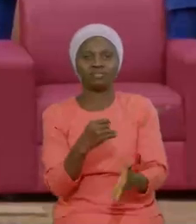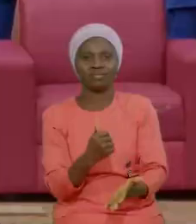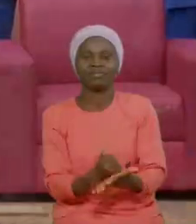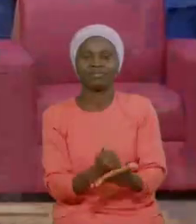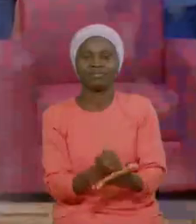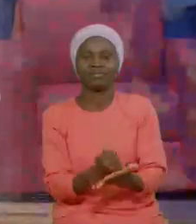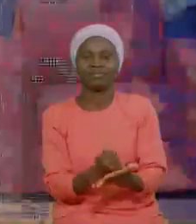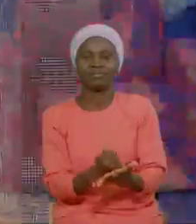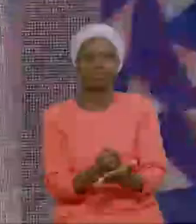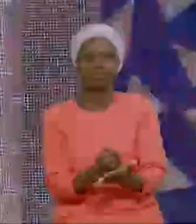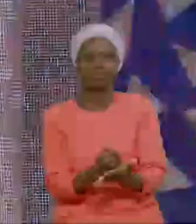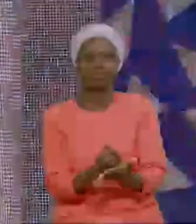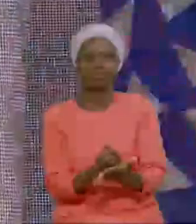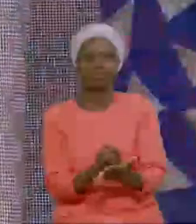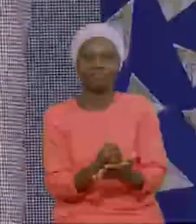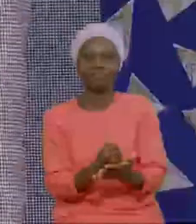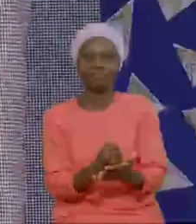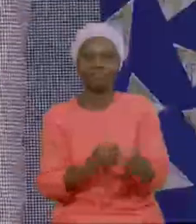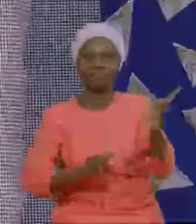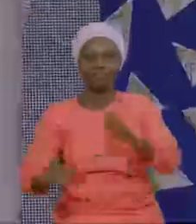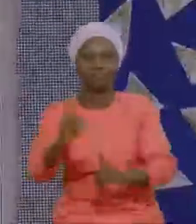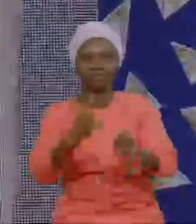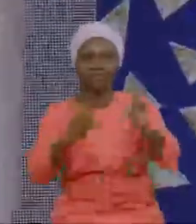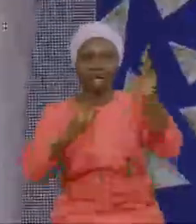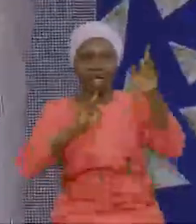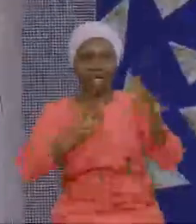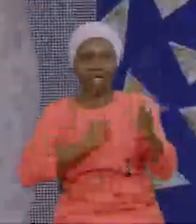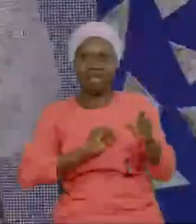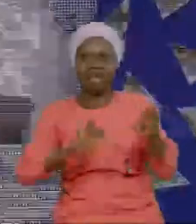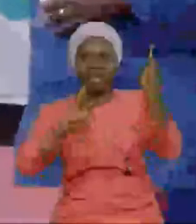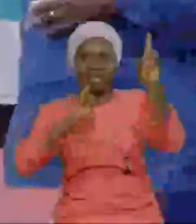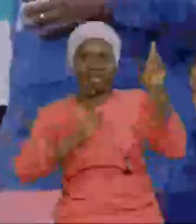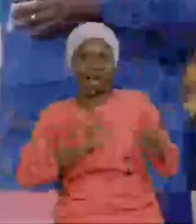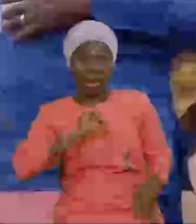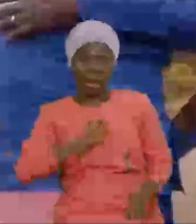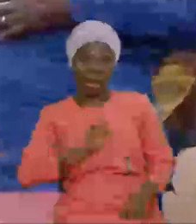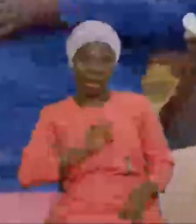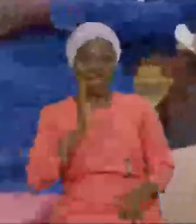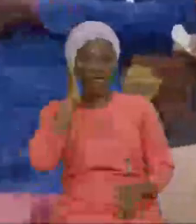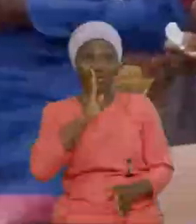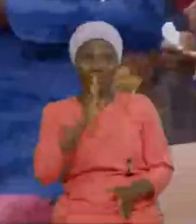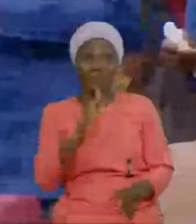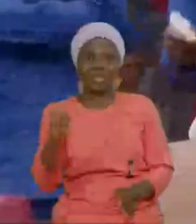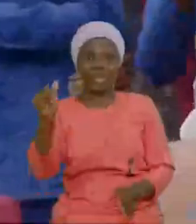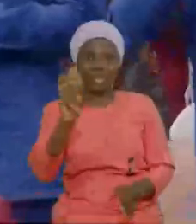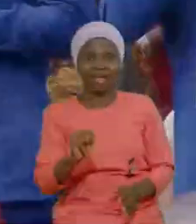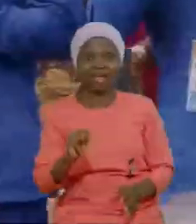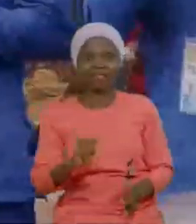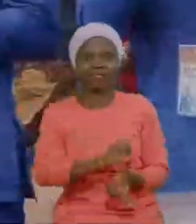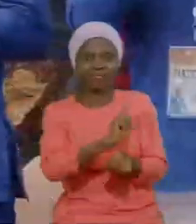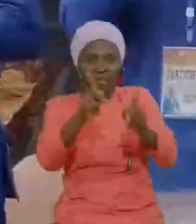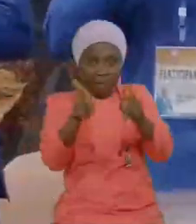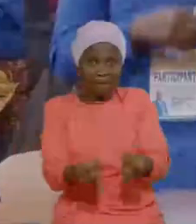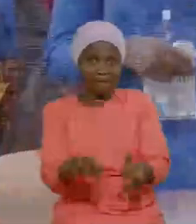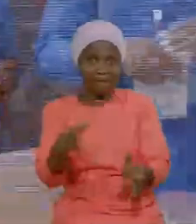Ah. Moi. Will be je serai an agent of change. Un agent de changement. Let me